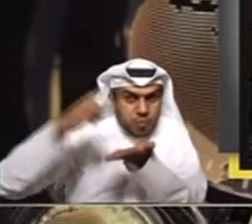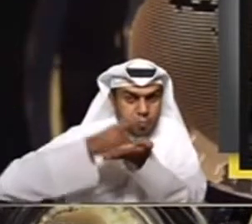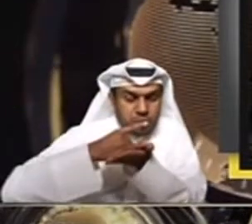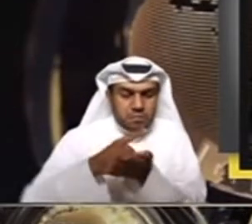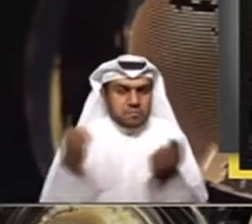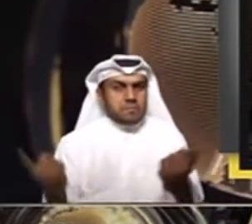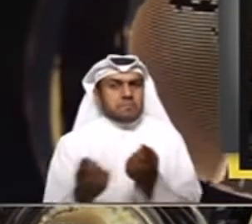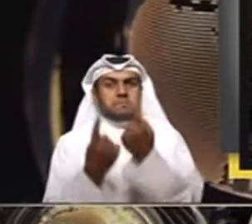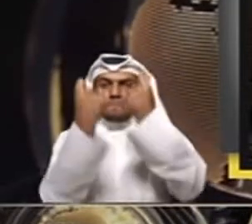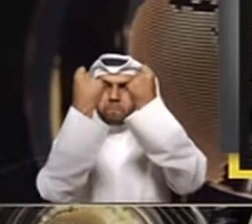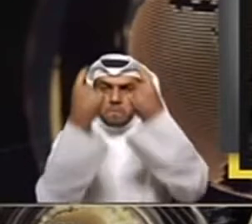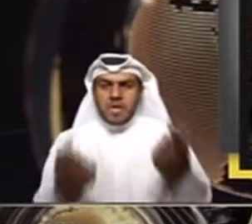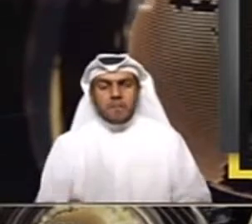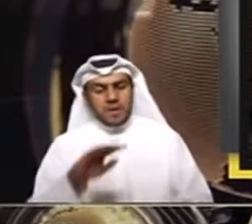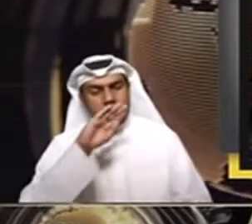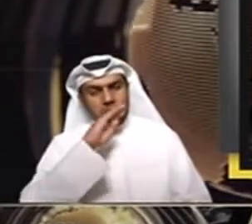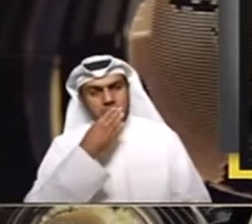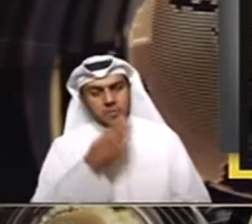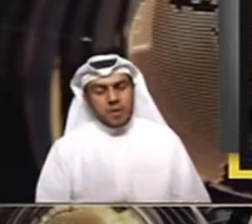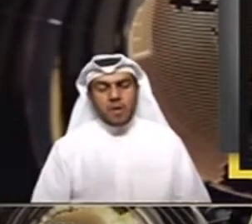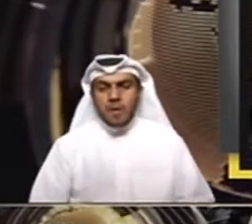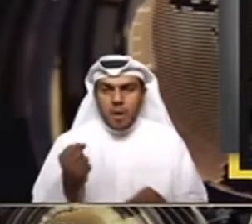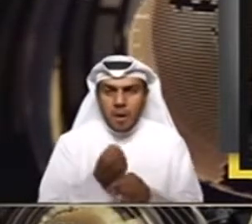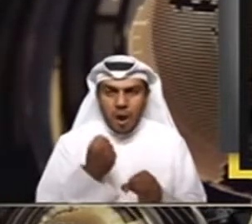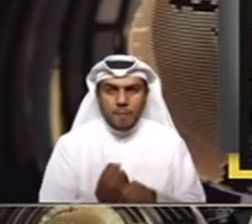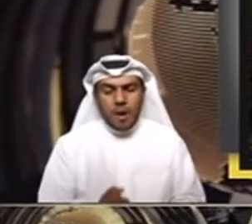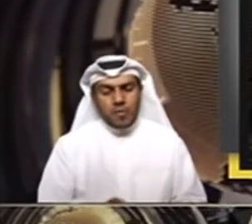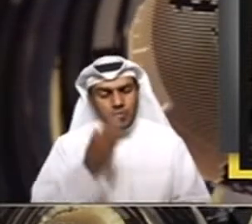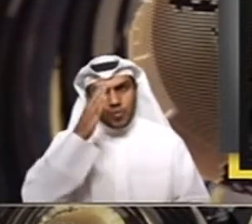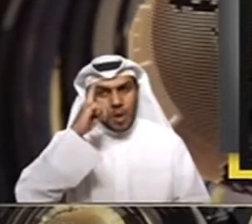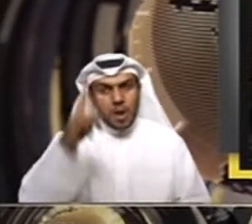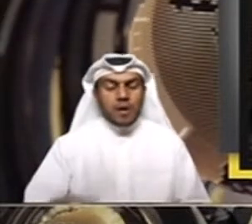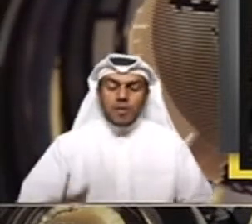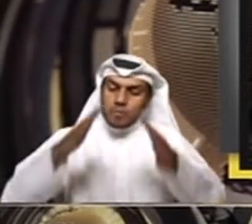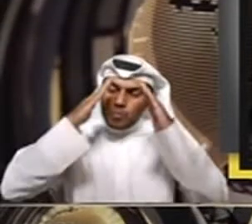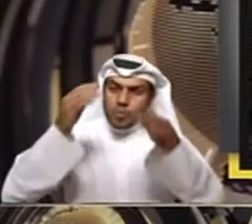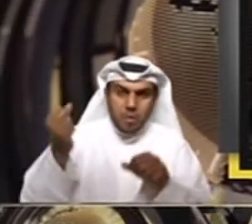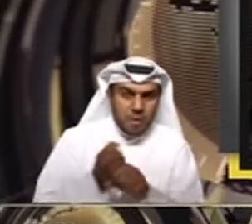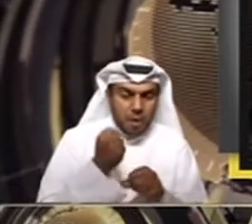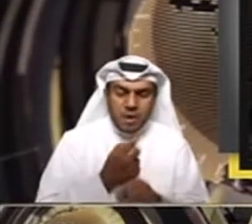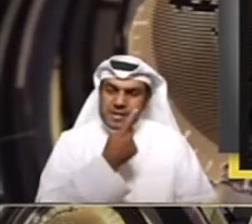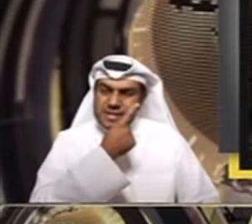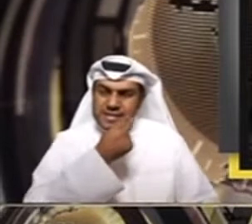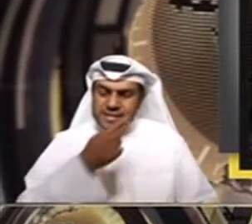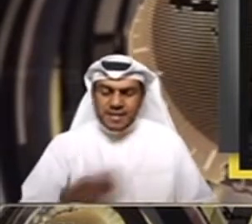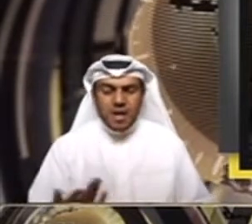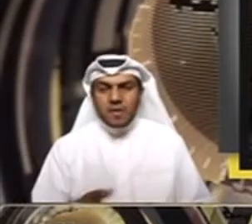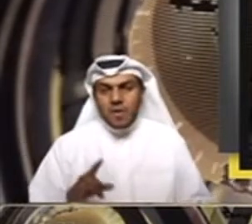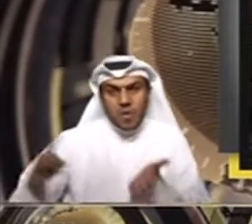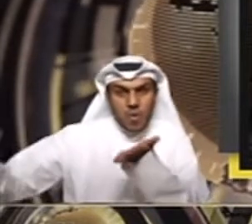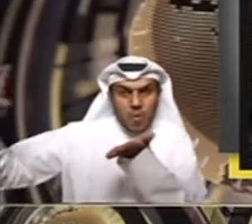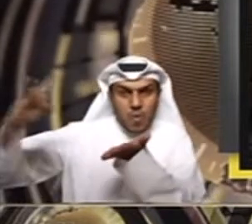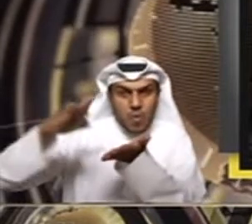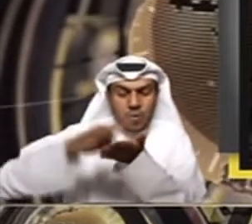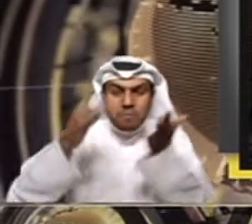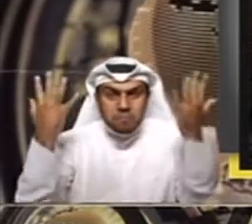100 متر، لكن بفضل وجود أجهزة تساعدنا وتساعد الطائرات على الهبوط